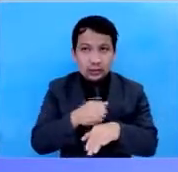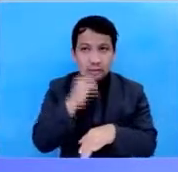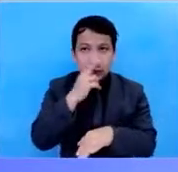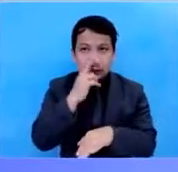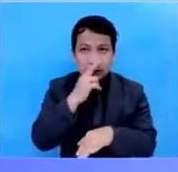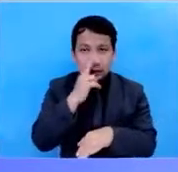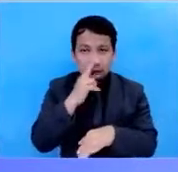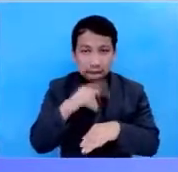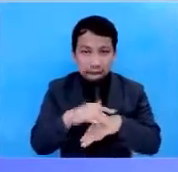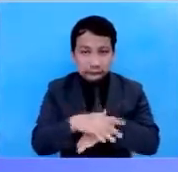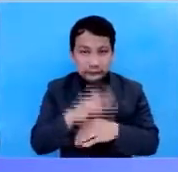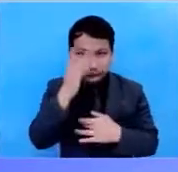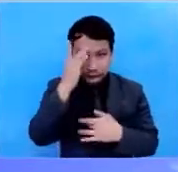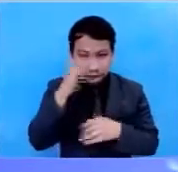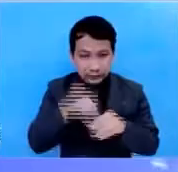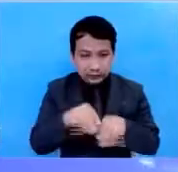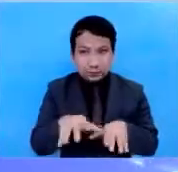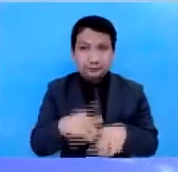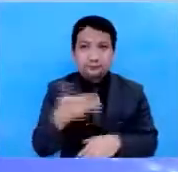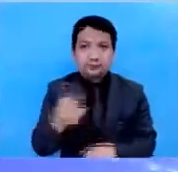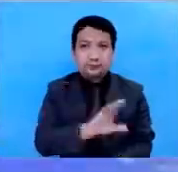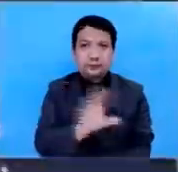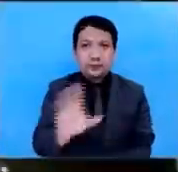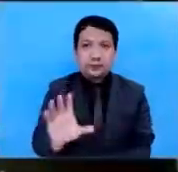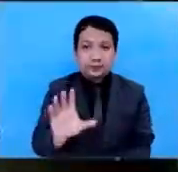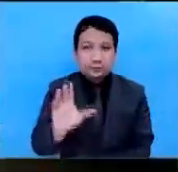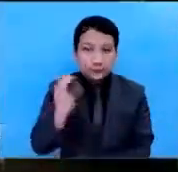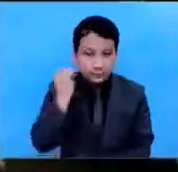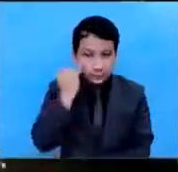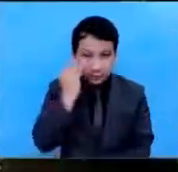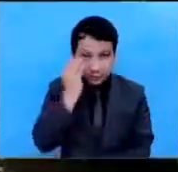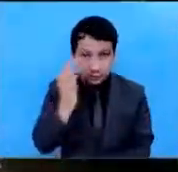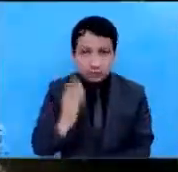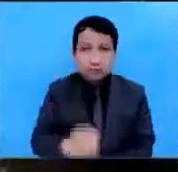Nasa frontline ng balitang yan, si JC Cosico.